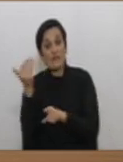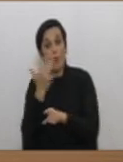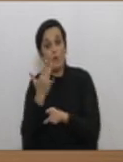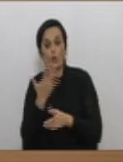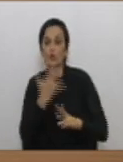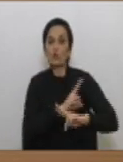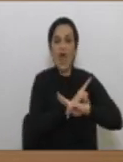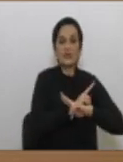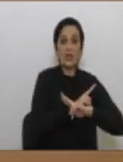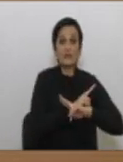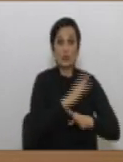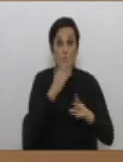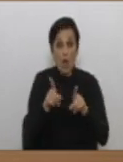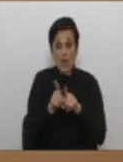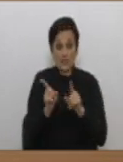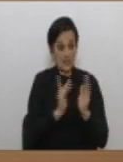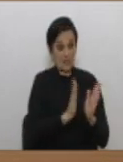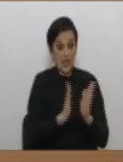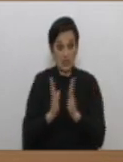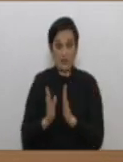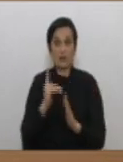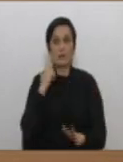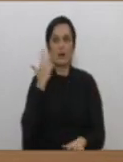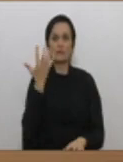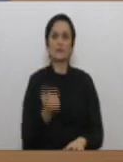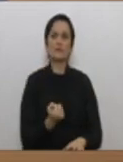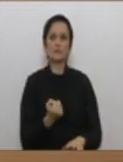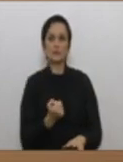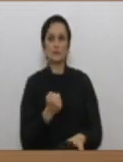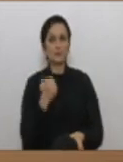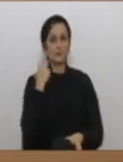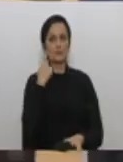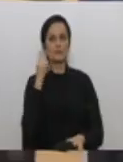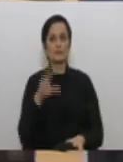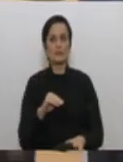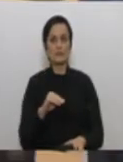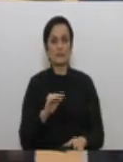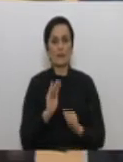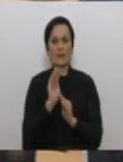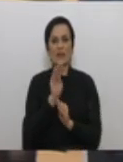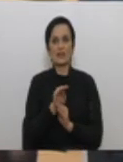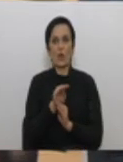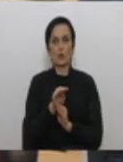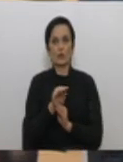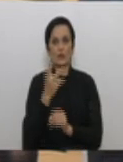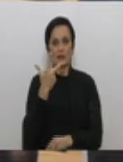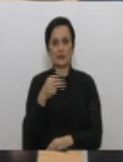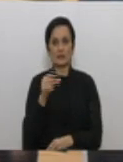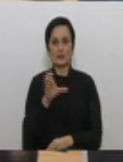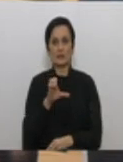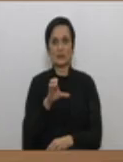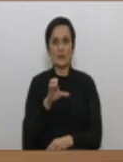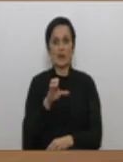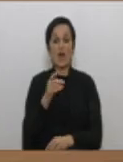gardat, ai asta tu s-a zgroapt, am cu alăpăr. Daumatet, nahevarit, tot tușel.